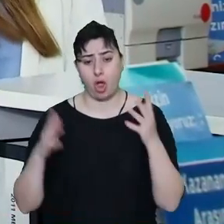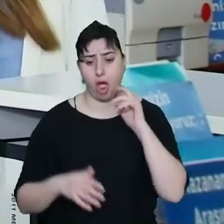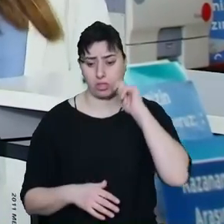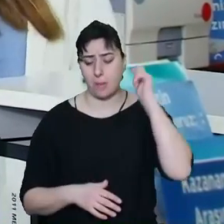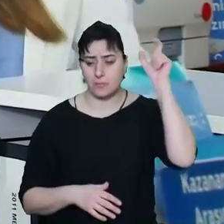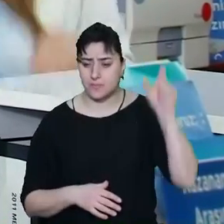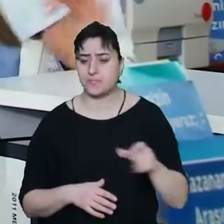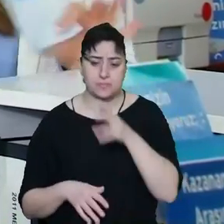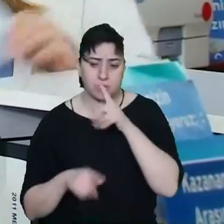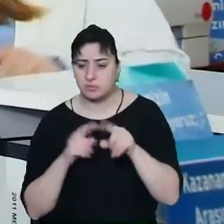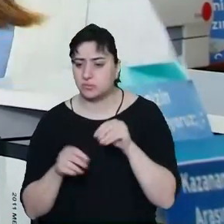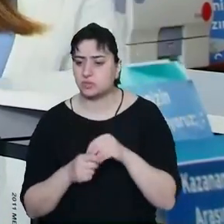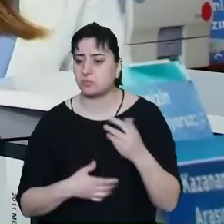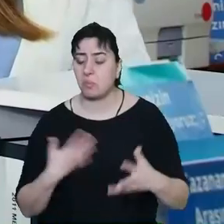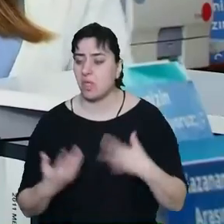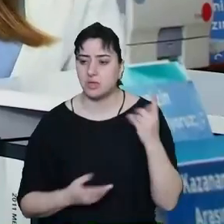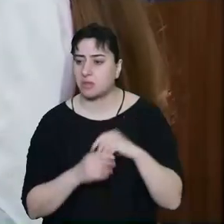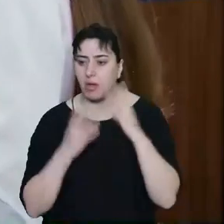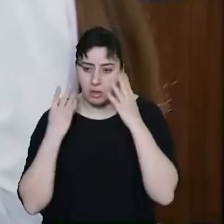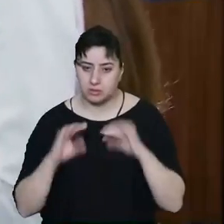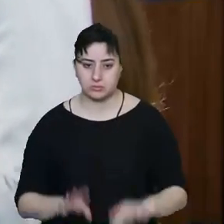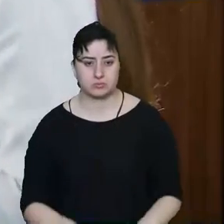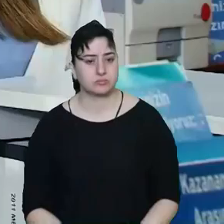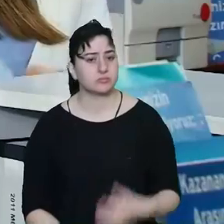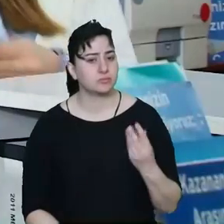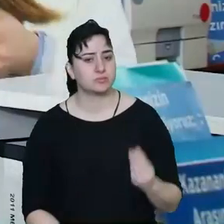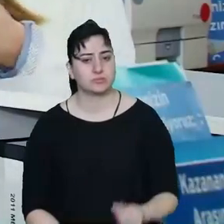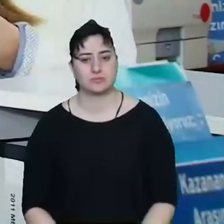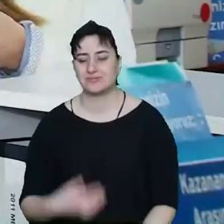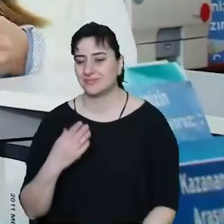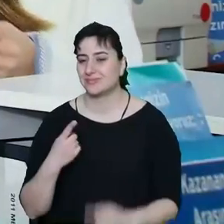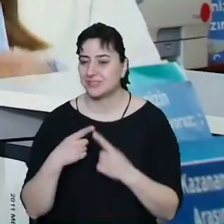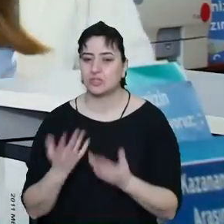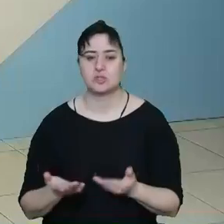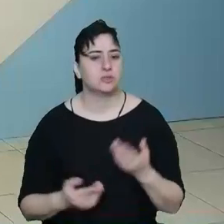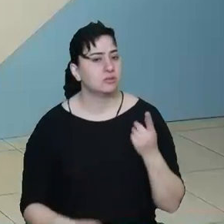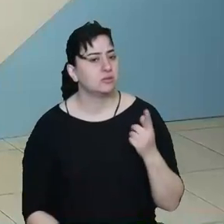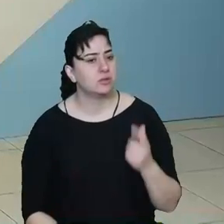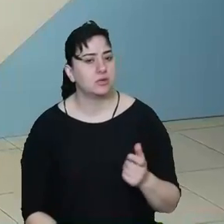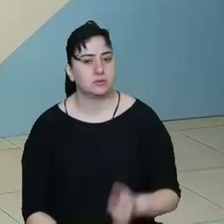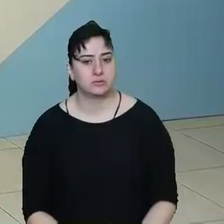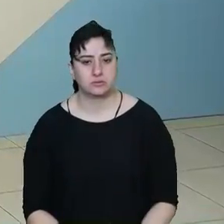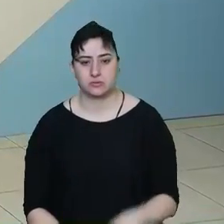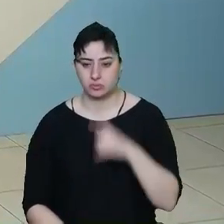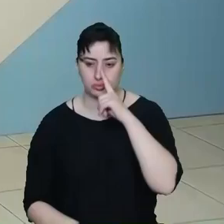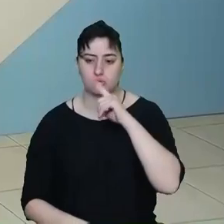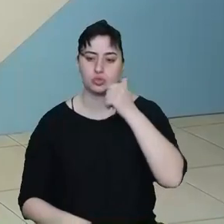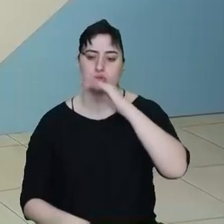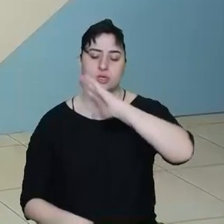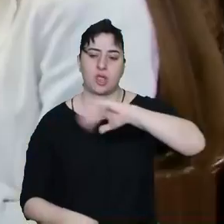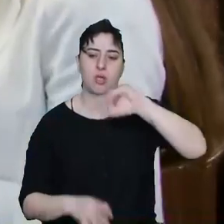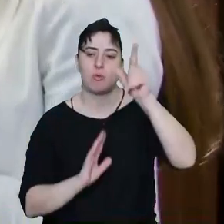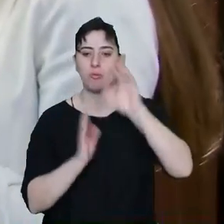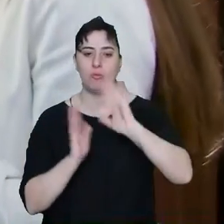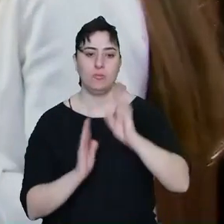adam bilmecelerle uğraşıyor ve ben de anlamıyorum niye böyle olduğunu. Ah buyur hayat. Ay teşekkürler. Nerede seninki? Müdür çağırdı, odasında